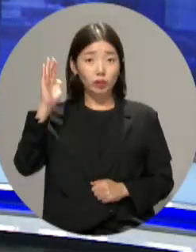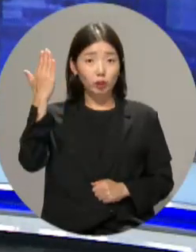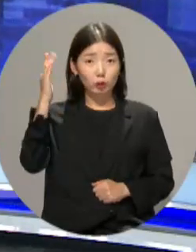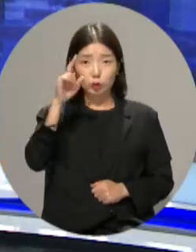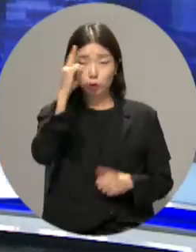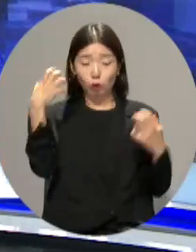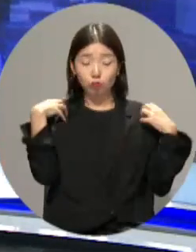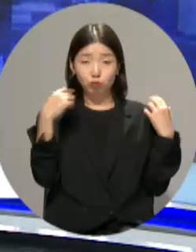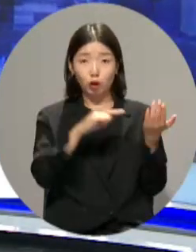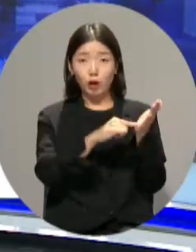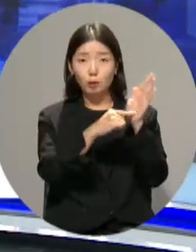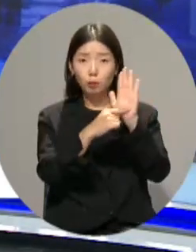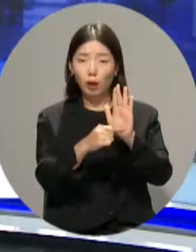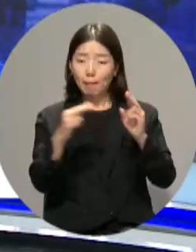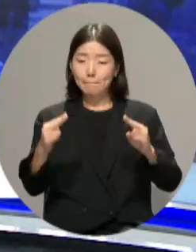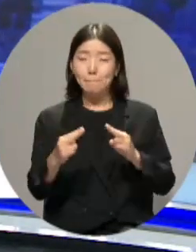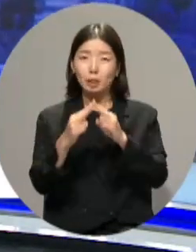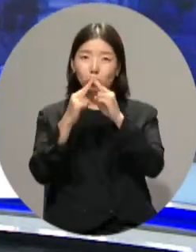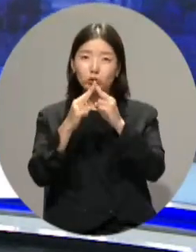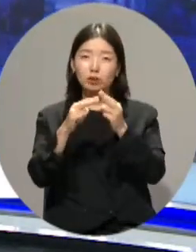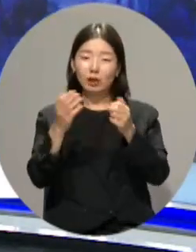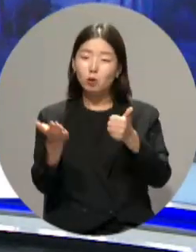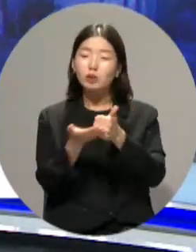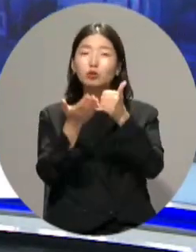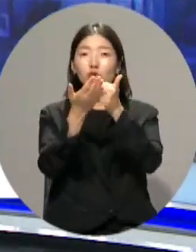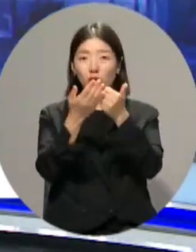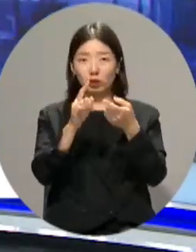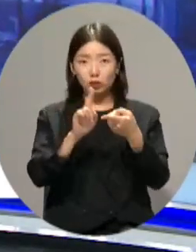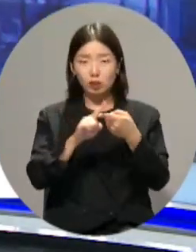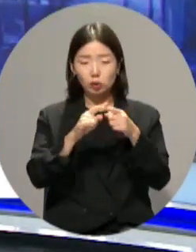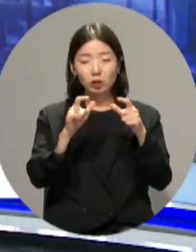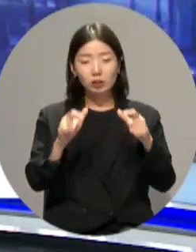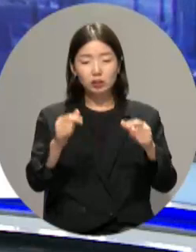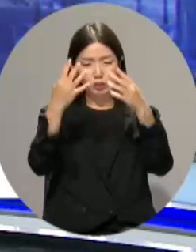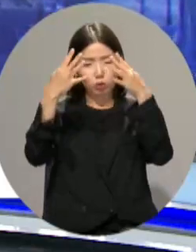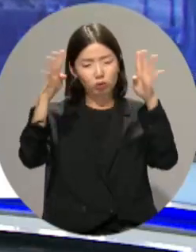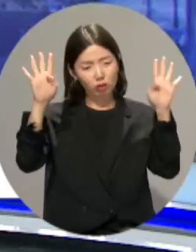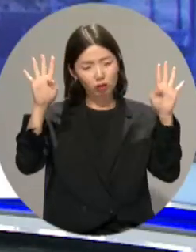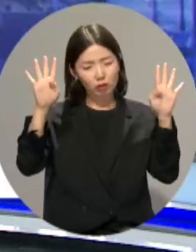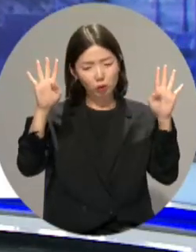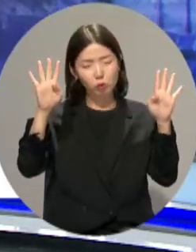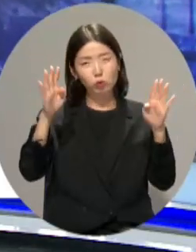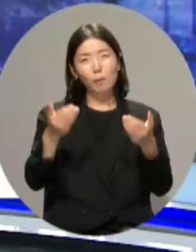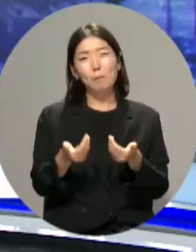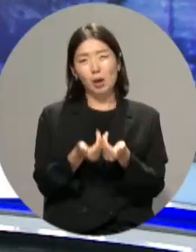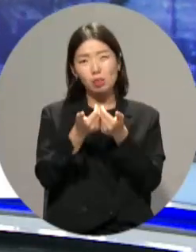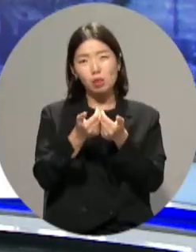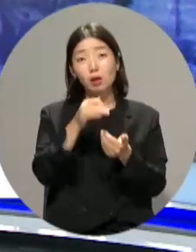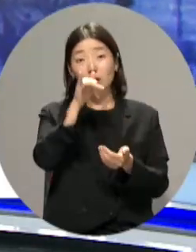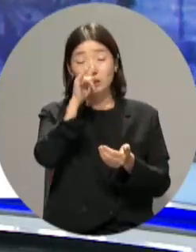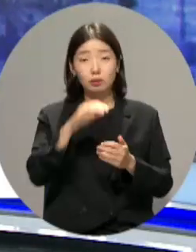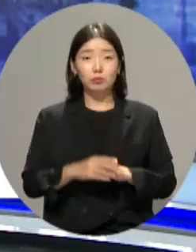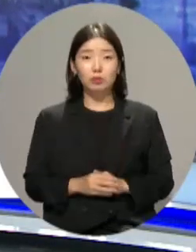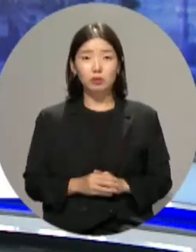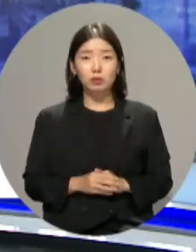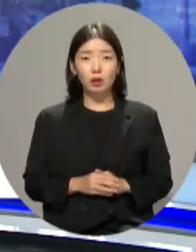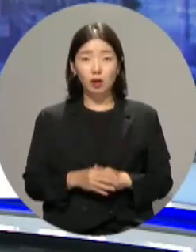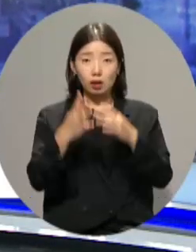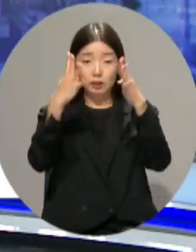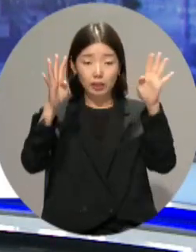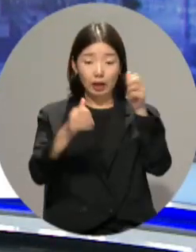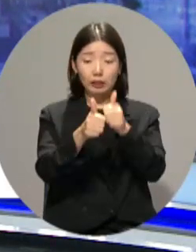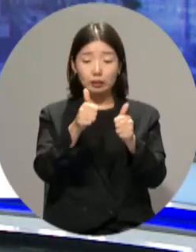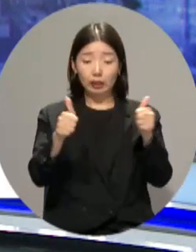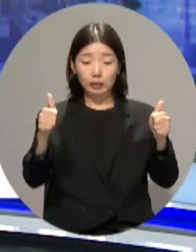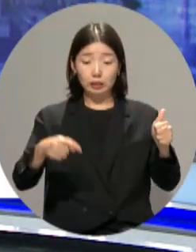최근 정부가 발표한 반도체 인력 육성에 대해 지역 대학들의 반발 수위가 높아지고 있습니다. 도내 대학